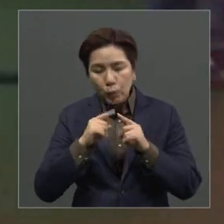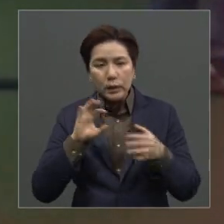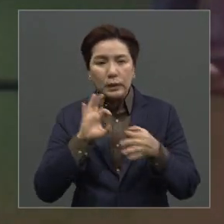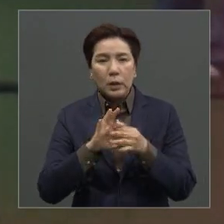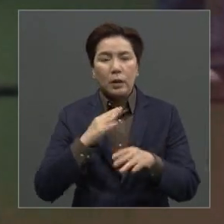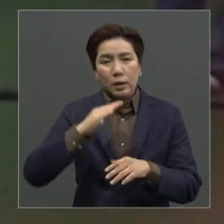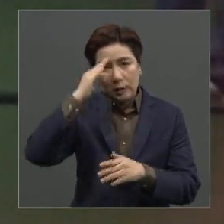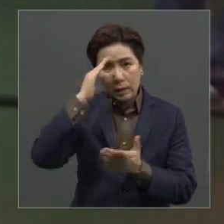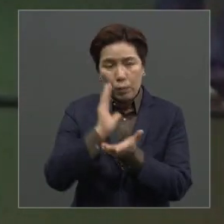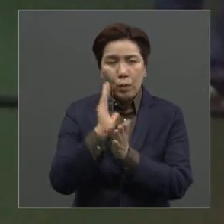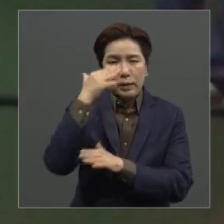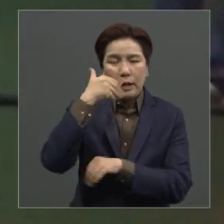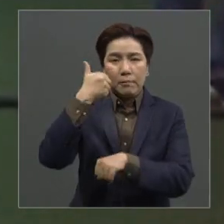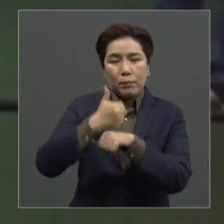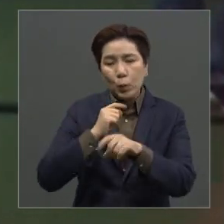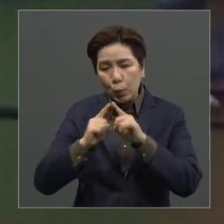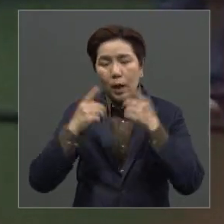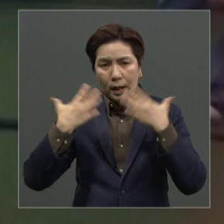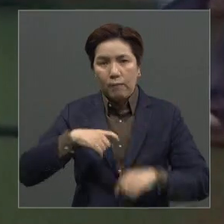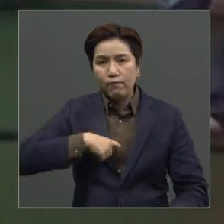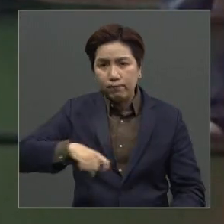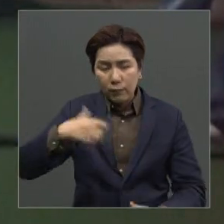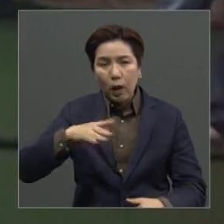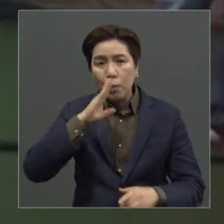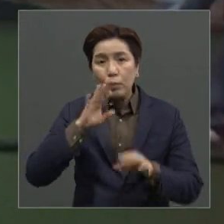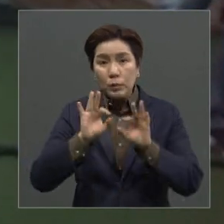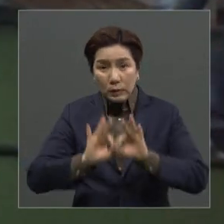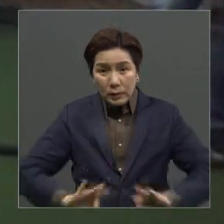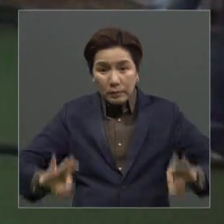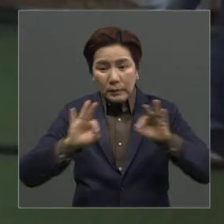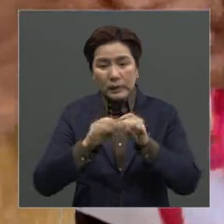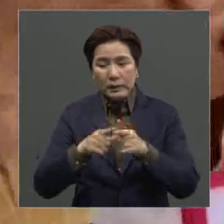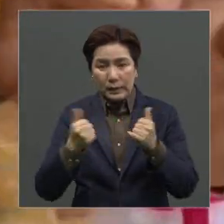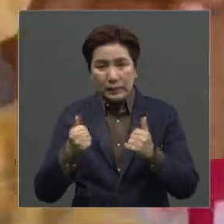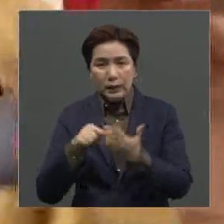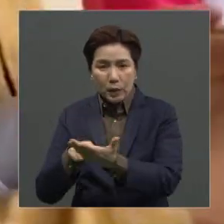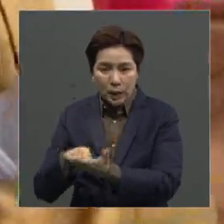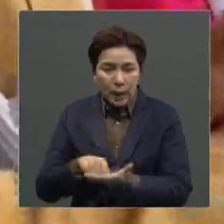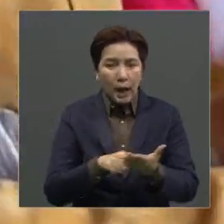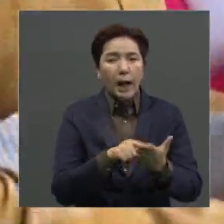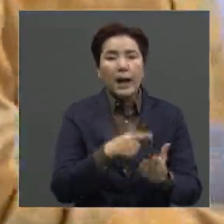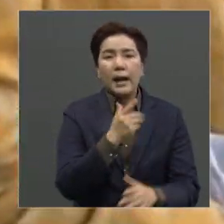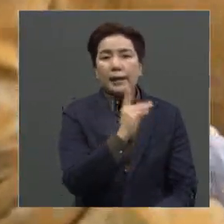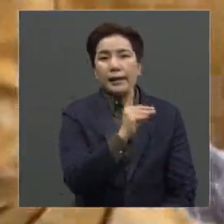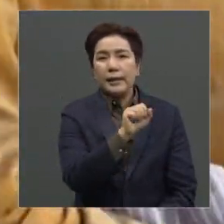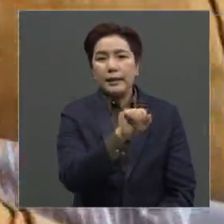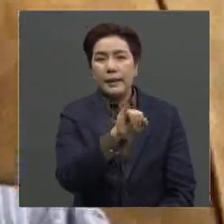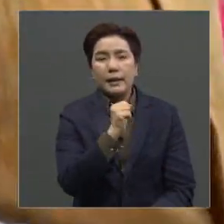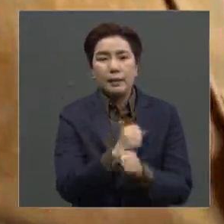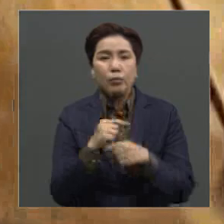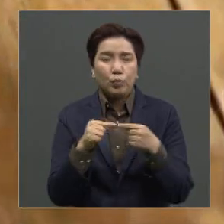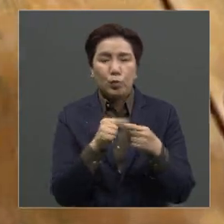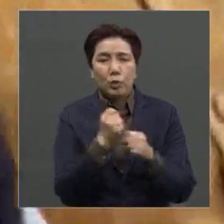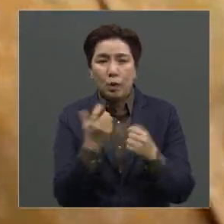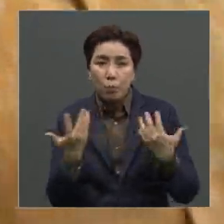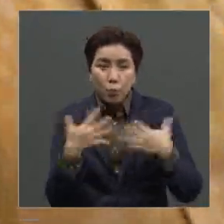ผู้บัญชาการตำรวจแห่งชาติแล้วหากมีความจำเป็นจะต้องโอนสำนวนคดีให้ DSIดำเนินการก็จะขอให้มีการบูรณาการร่วม